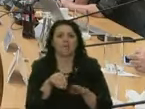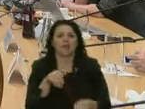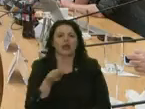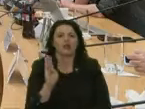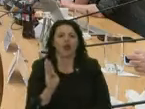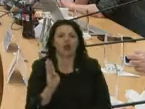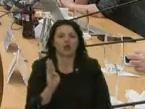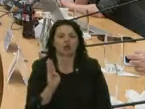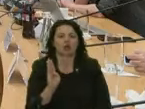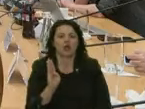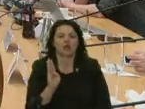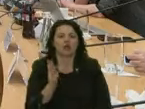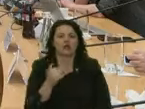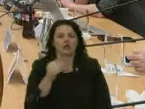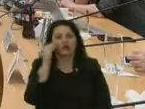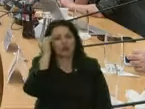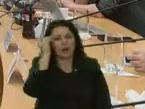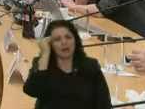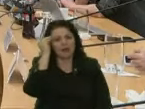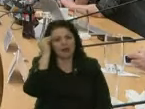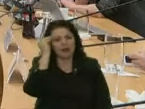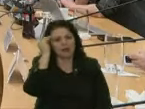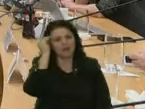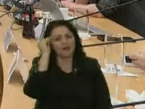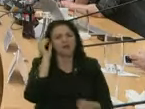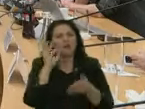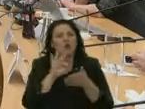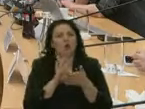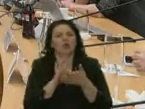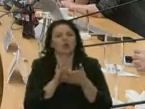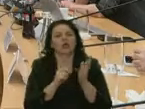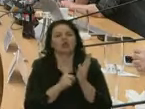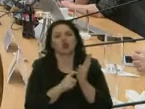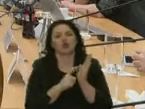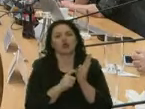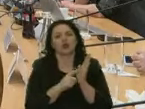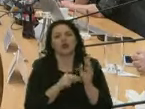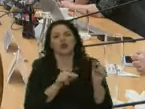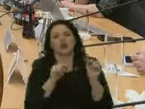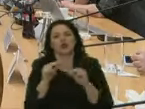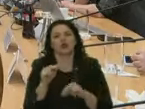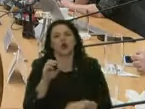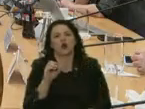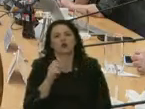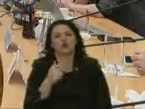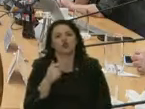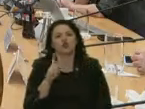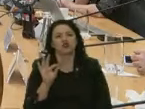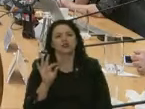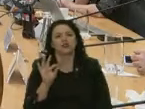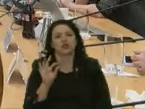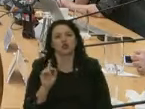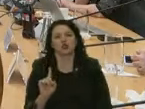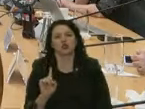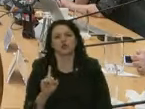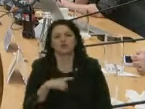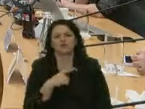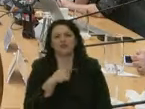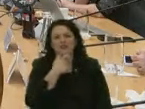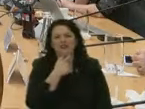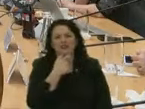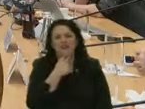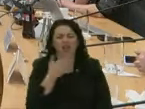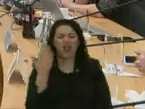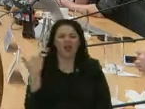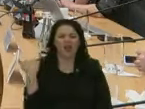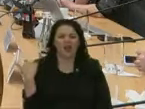Braniște, și reamintesc că propunerea și solicitarea de a trece pe OG51 este o solicitare foarte veche, este de ani